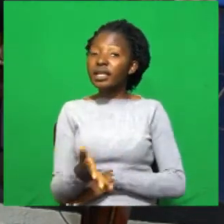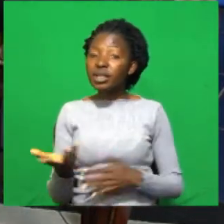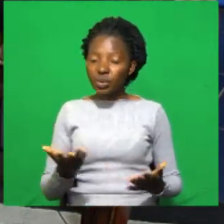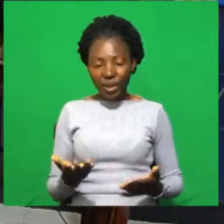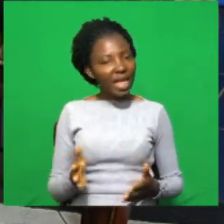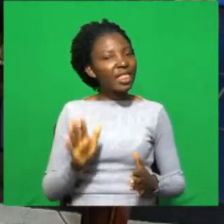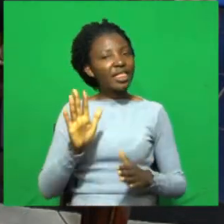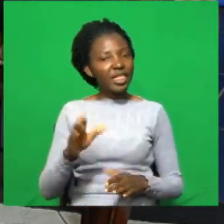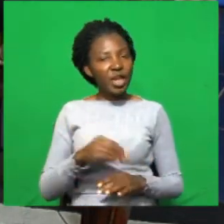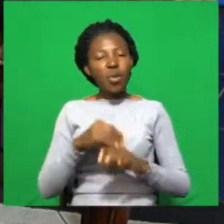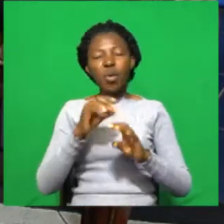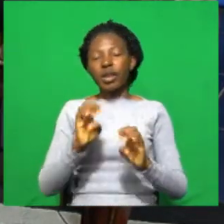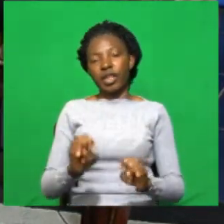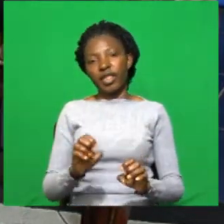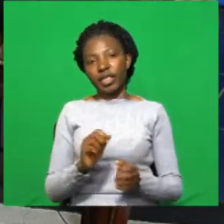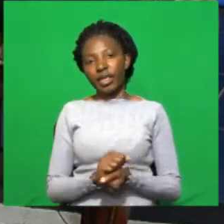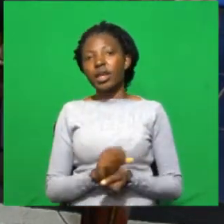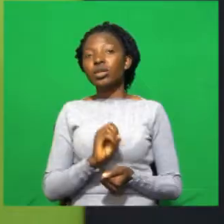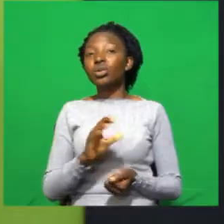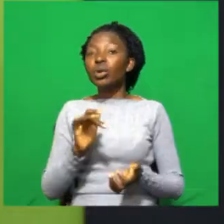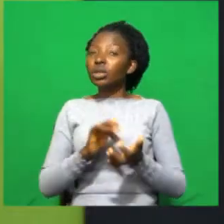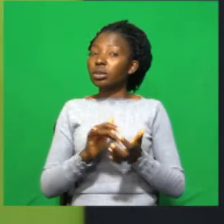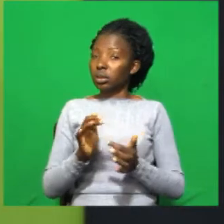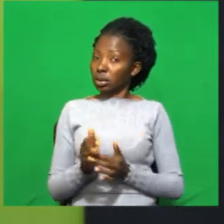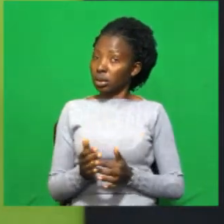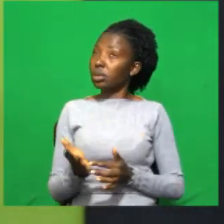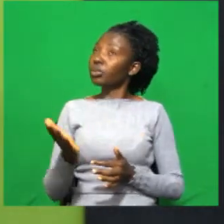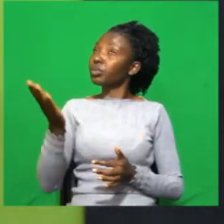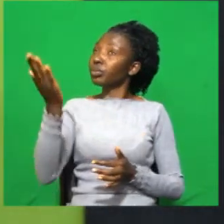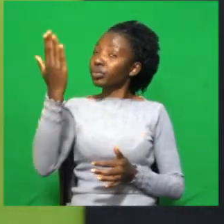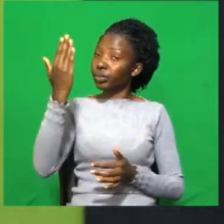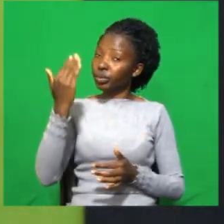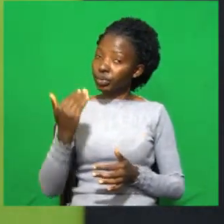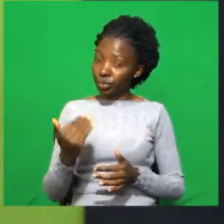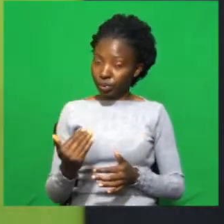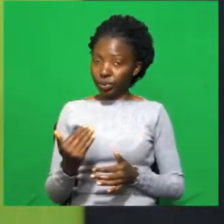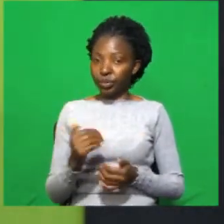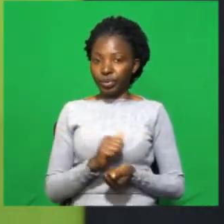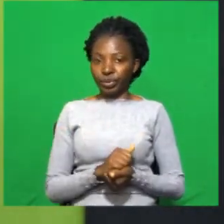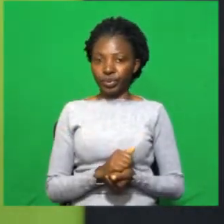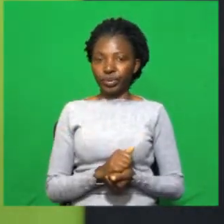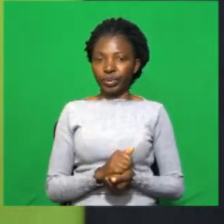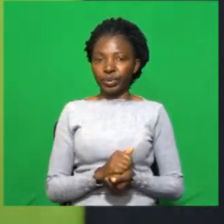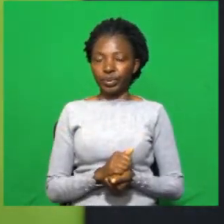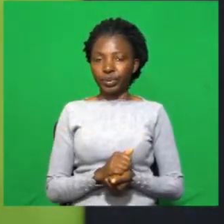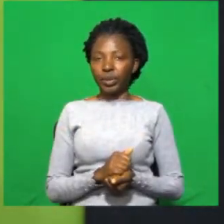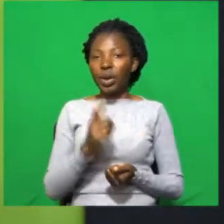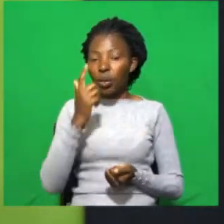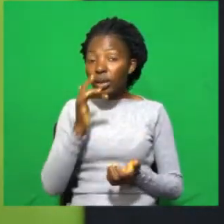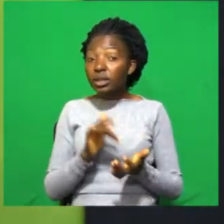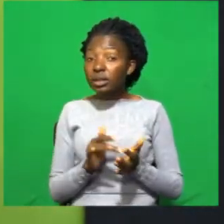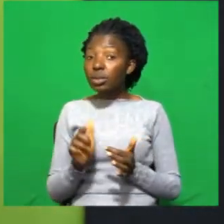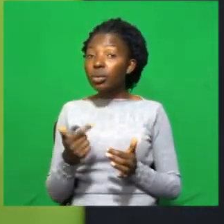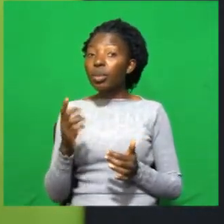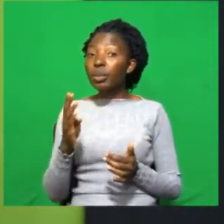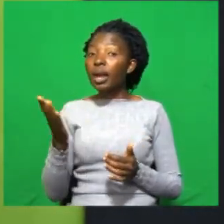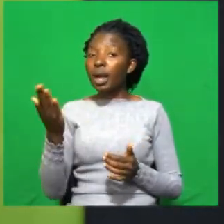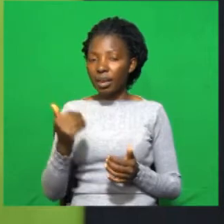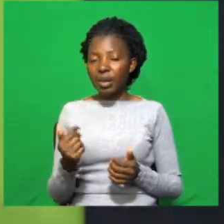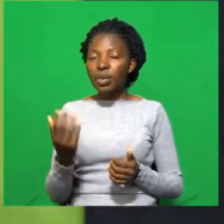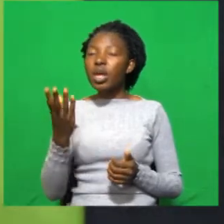kupi varimo mukati menyika, vari mukati menyu. Saka Ishe ndiye achauya, Ishe amene achaburuka kudenga. Hanzi paanenge achiburuka apa pane